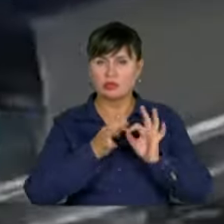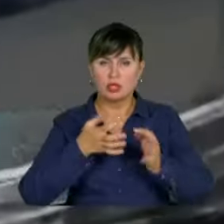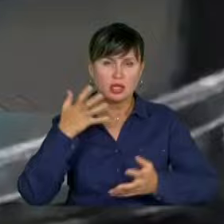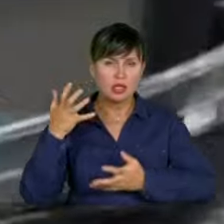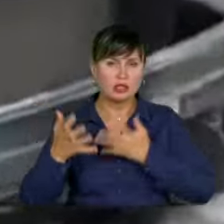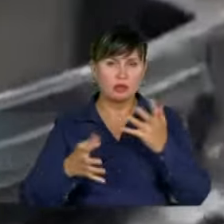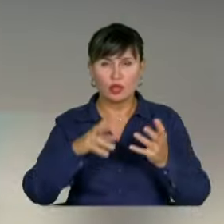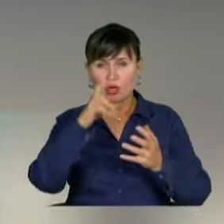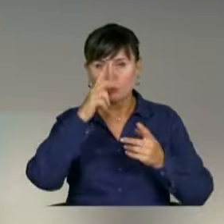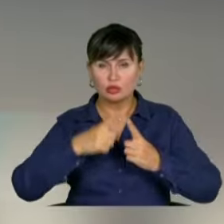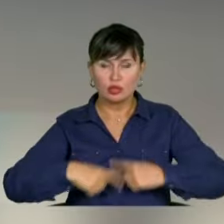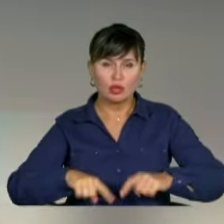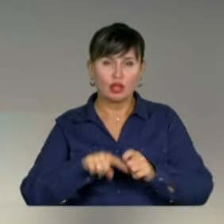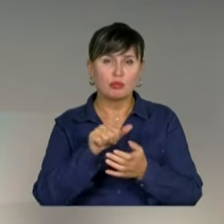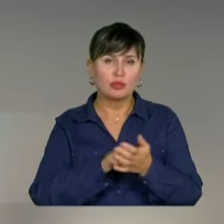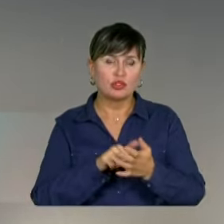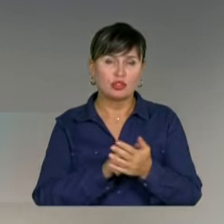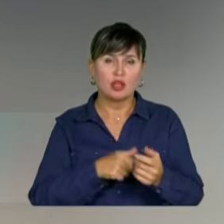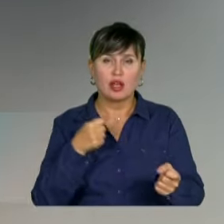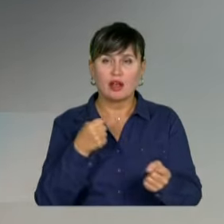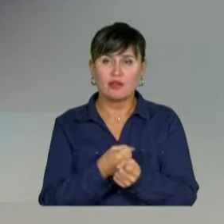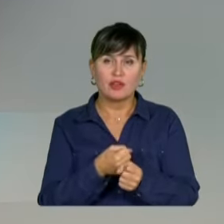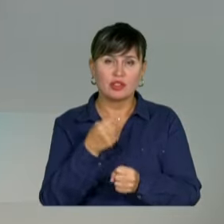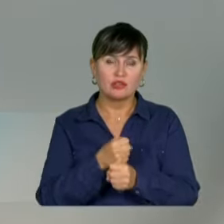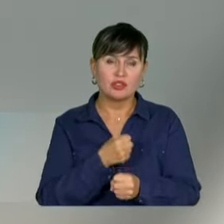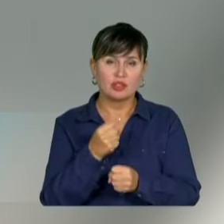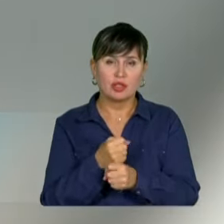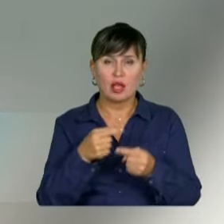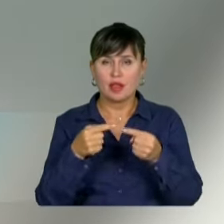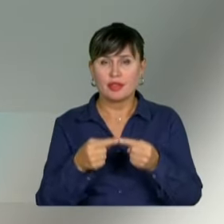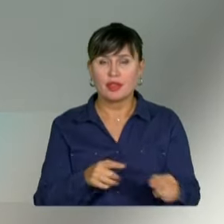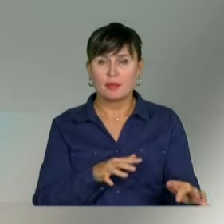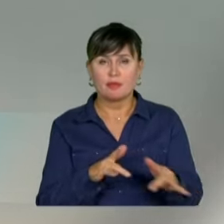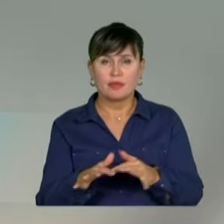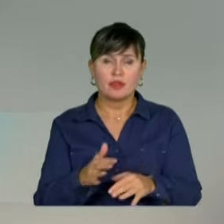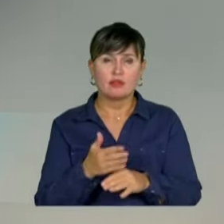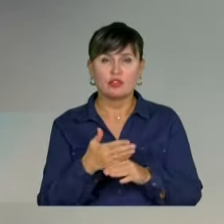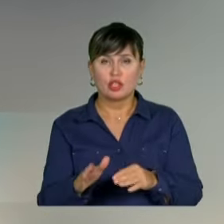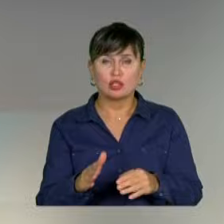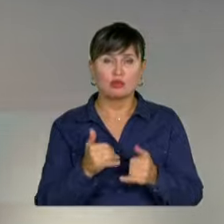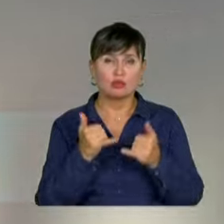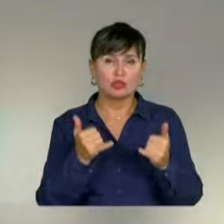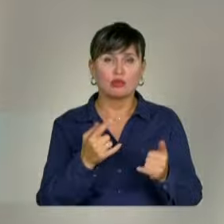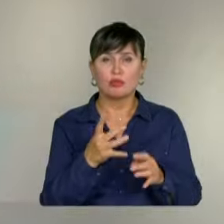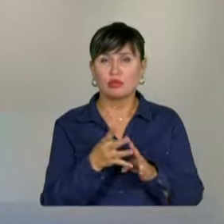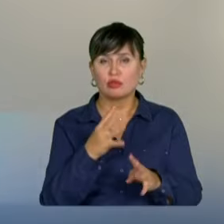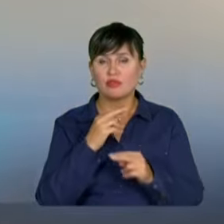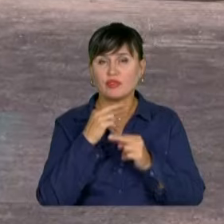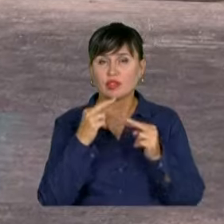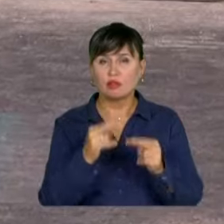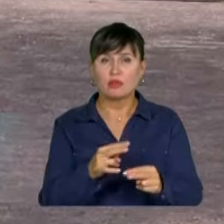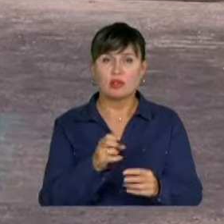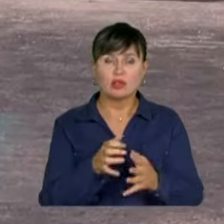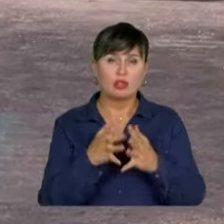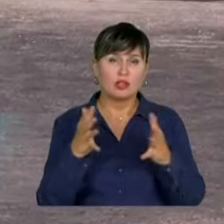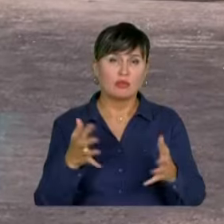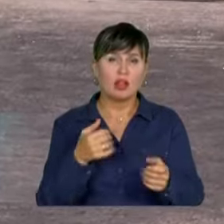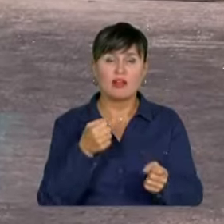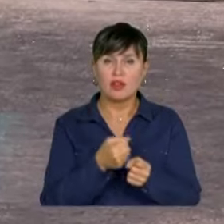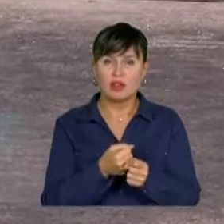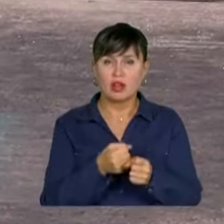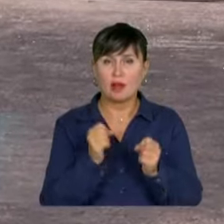с госорганами в причинах аварии с выработкой конкретных мер. В частности, уделить в первую очередь внимание на наиболее